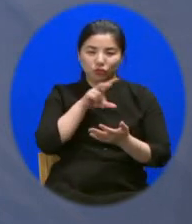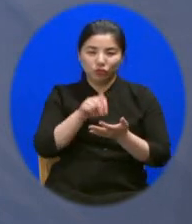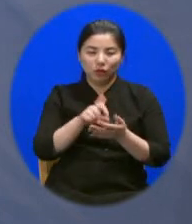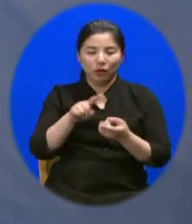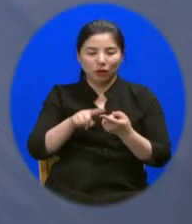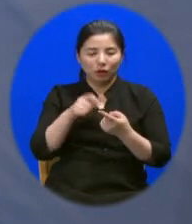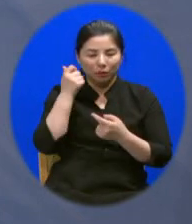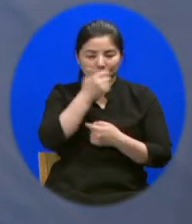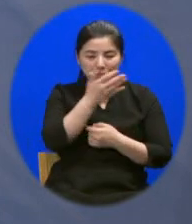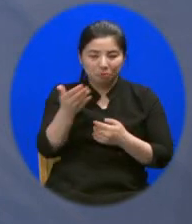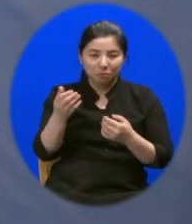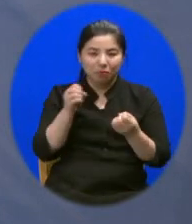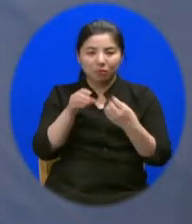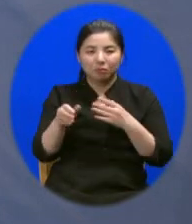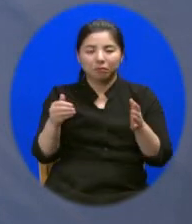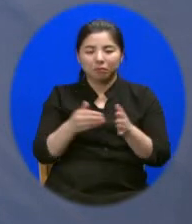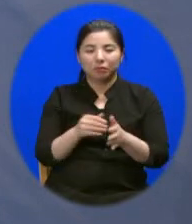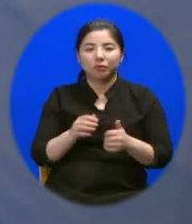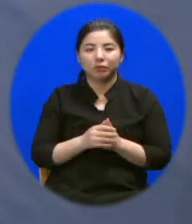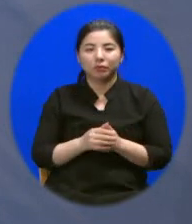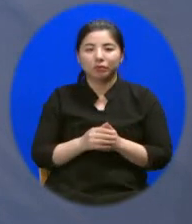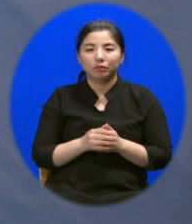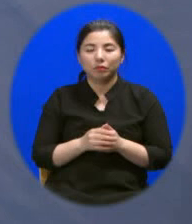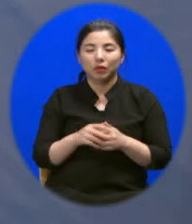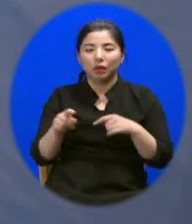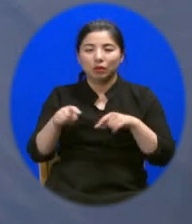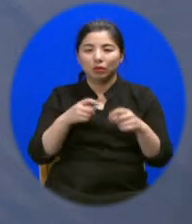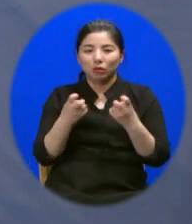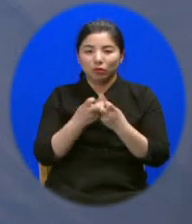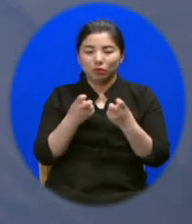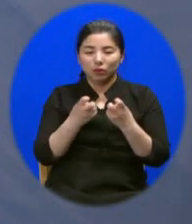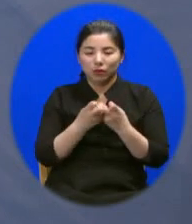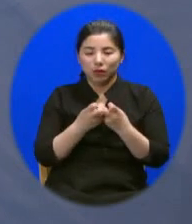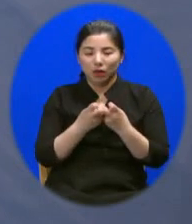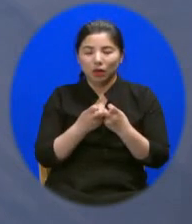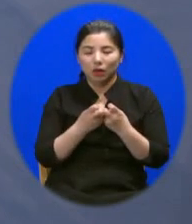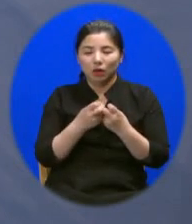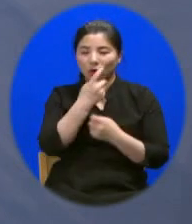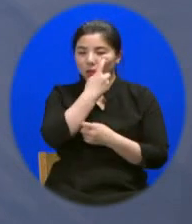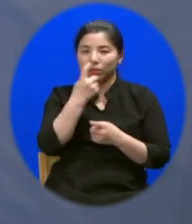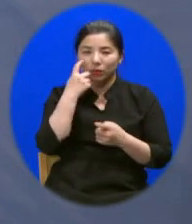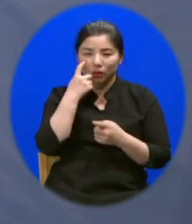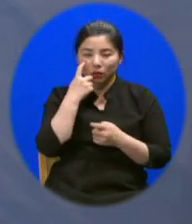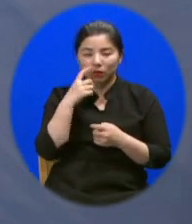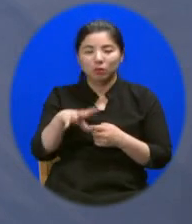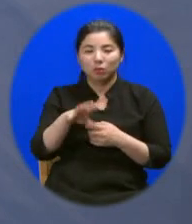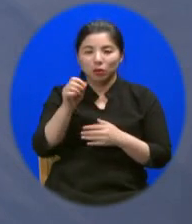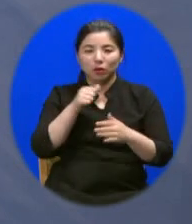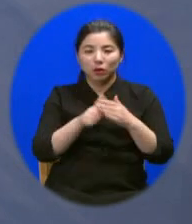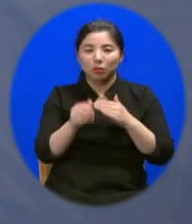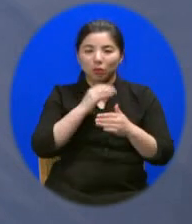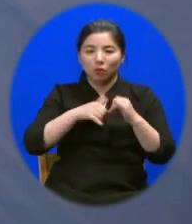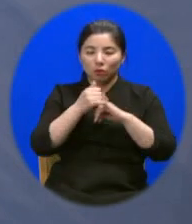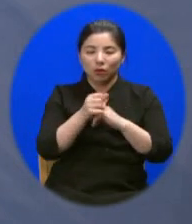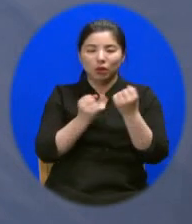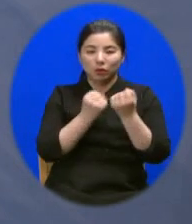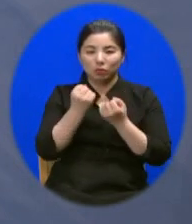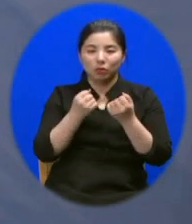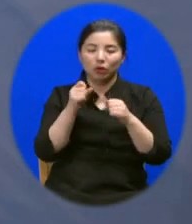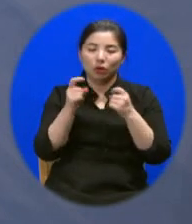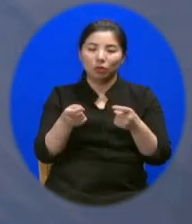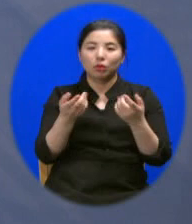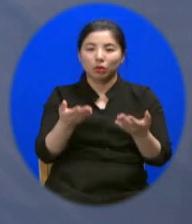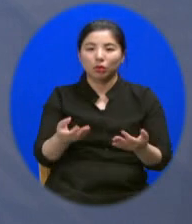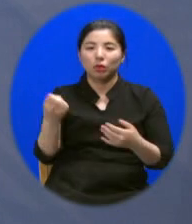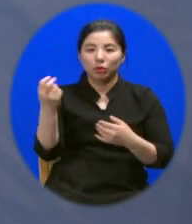들어봤습니다 자 다음은 공약에 대한 정책 검증 순서입니다 먼저 후보자 별로 대표 공략을 설명하실 기회를 드리구요